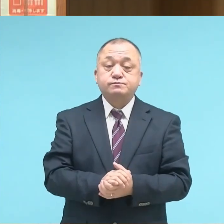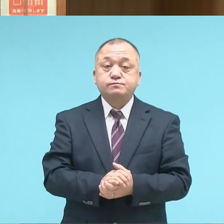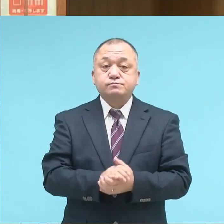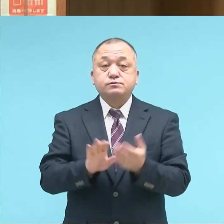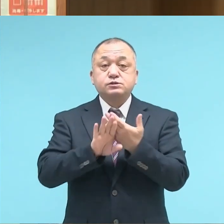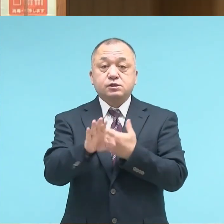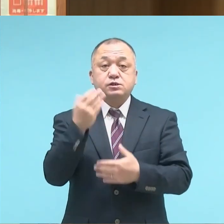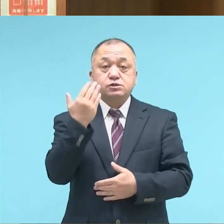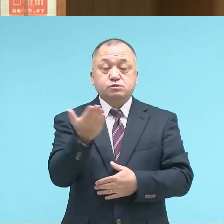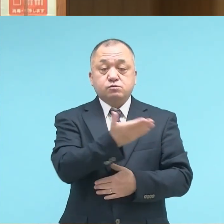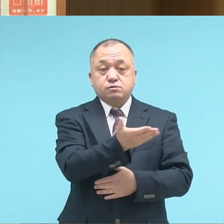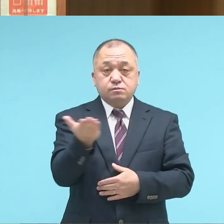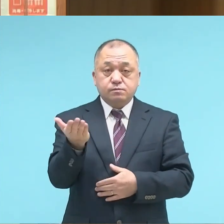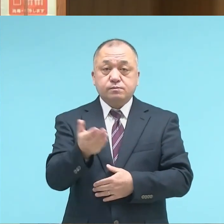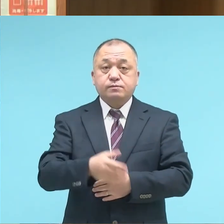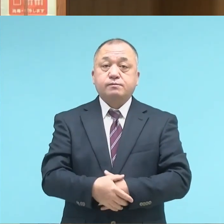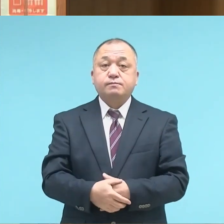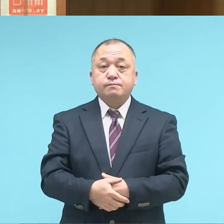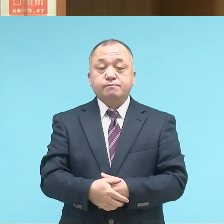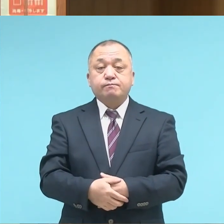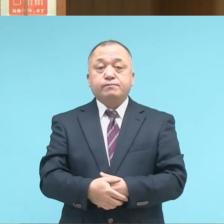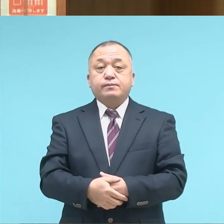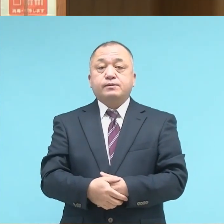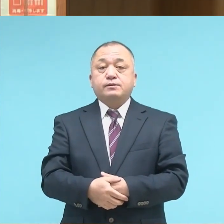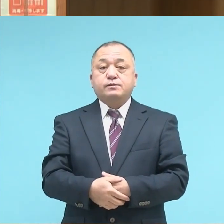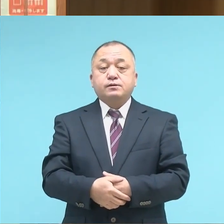。 ご質問ございますでしょうか。